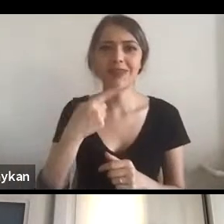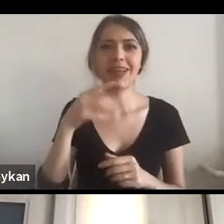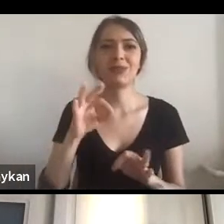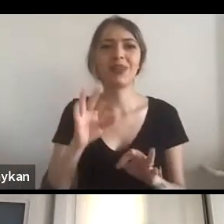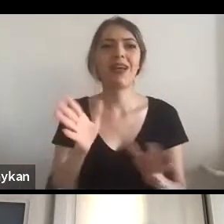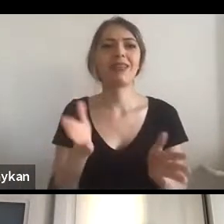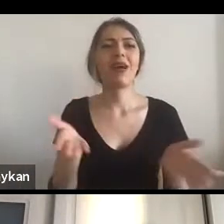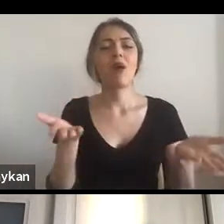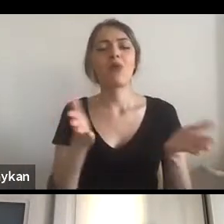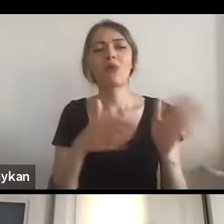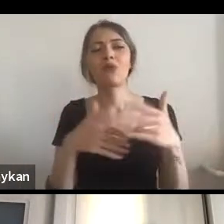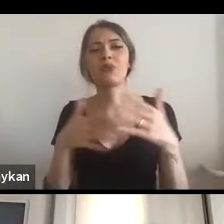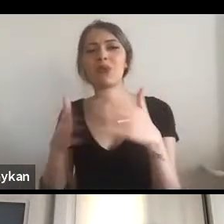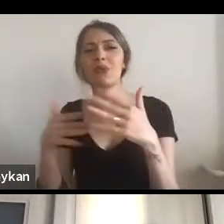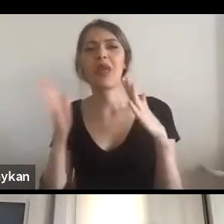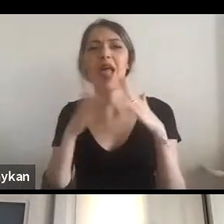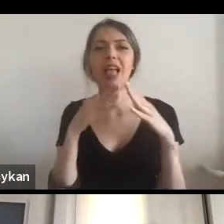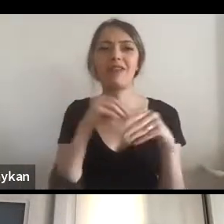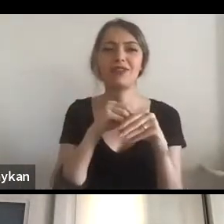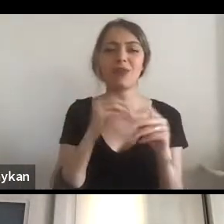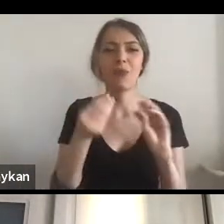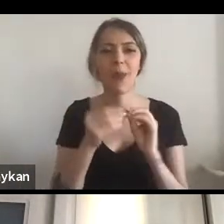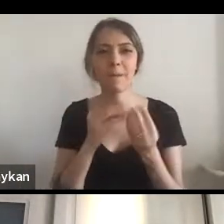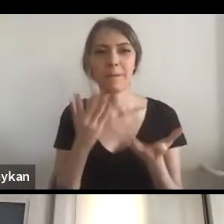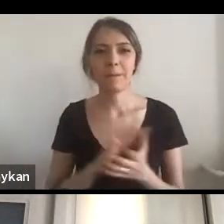kolilerle kaplanmış durumdayım odada.